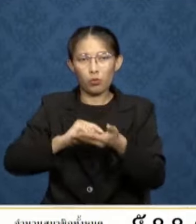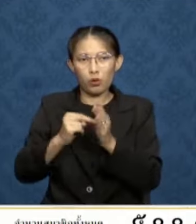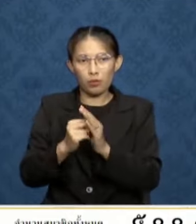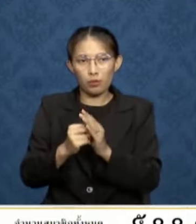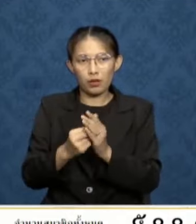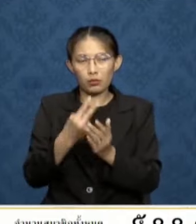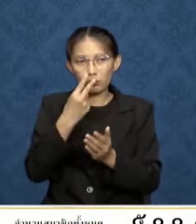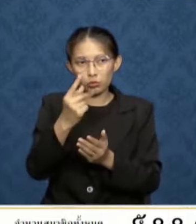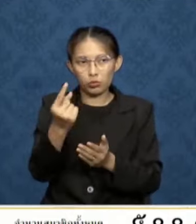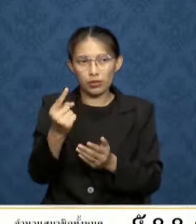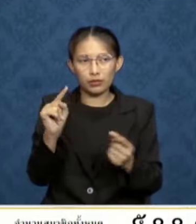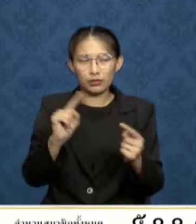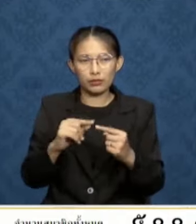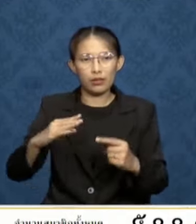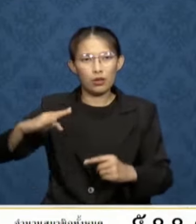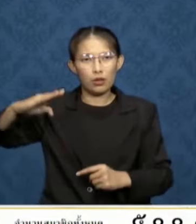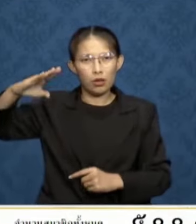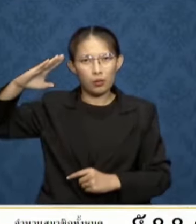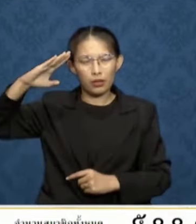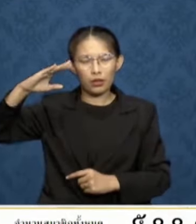ล